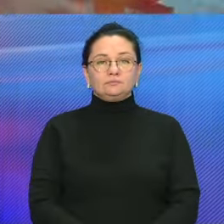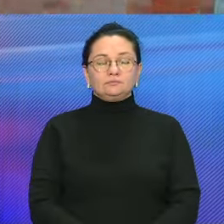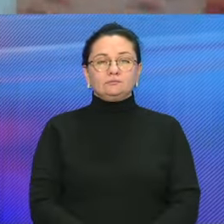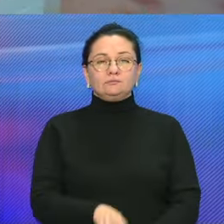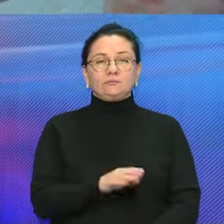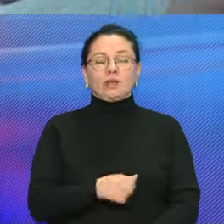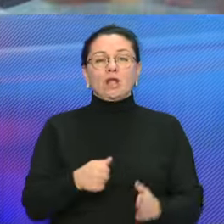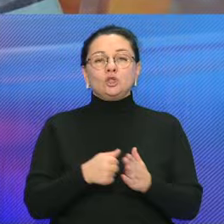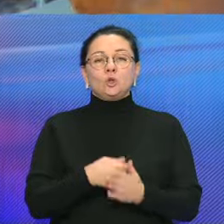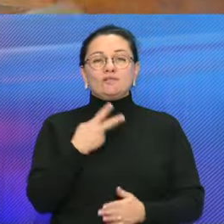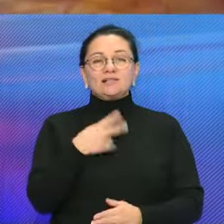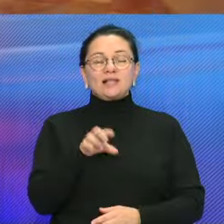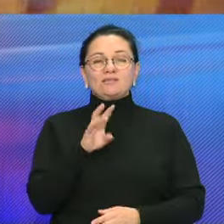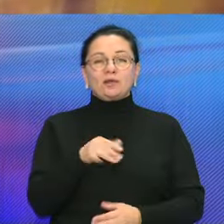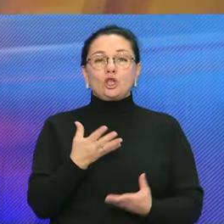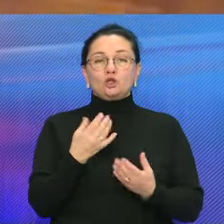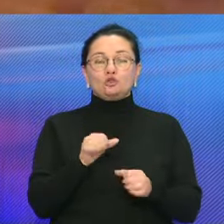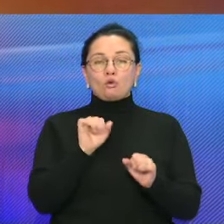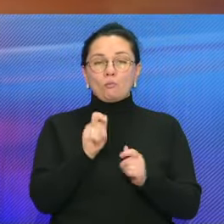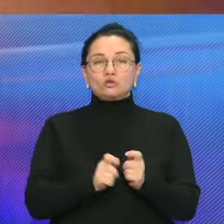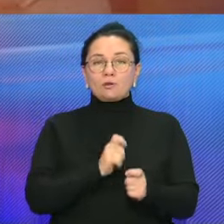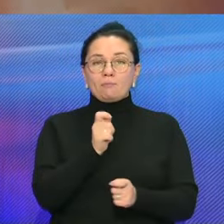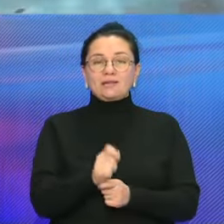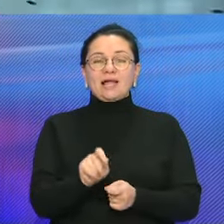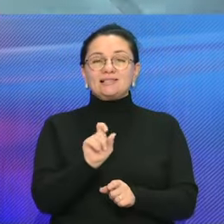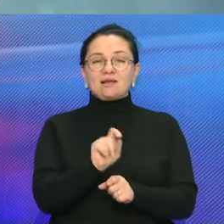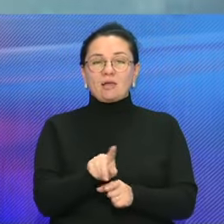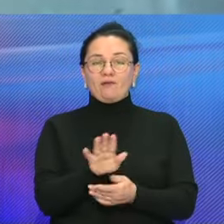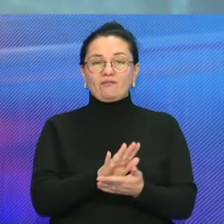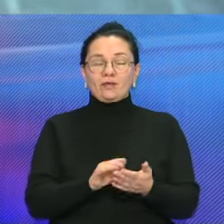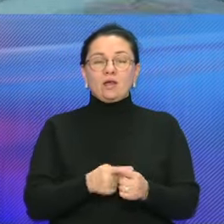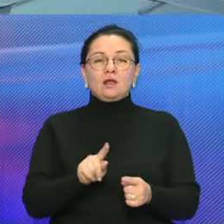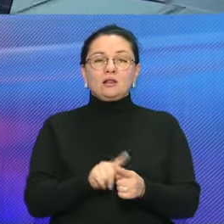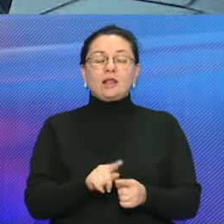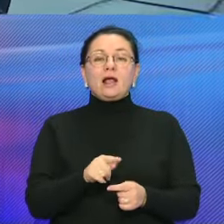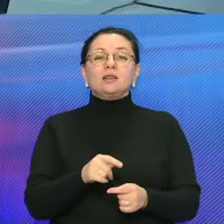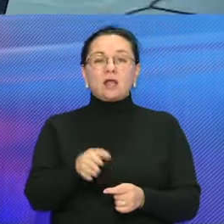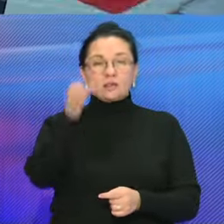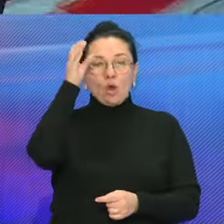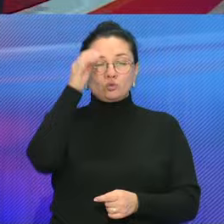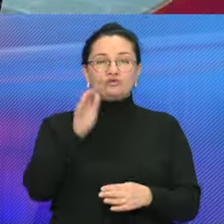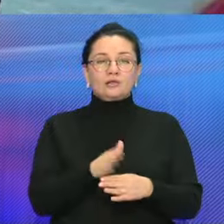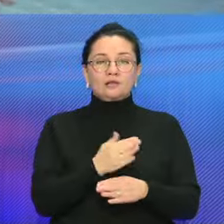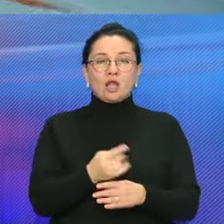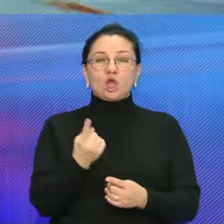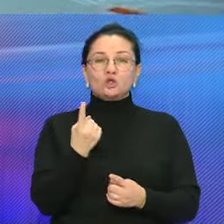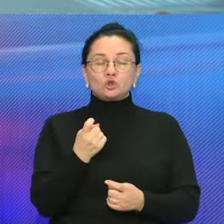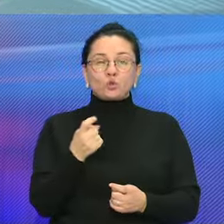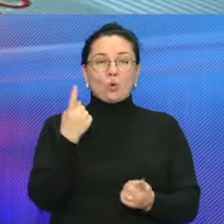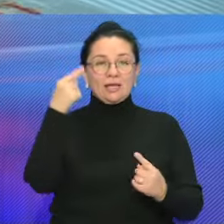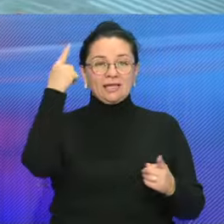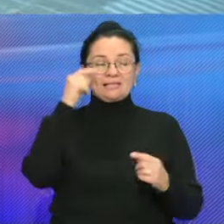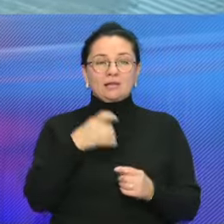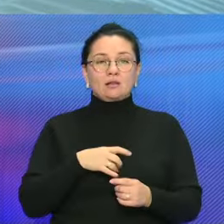До 20 листопада еще можно подать заявки до удела у конкурсе науковых распрацовок «100 идей для Беларуси». Это